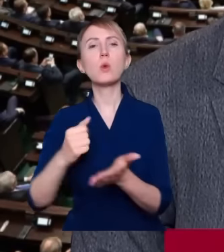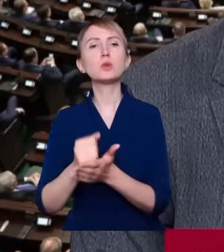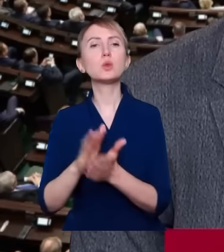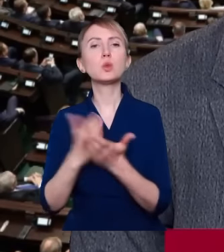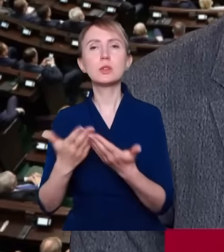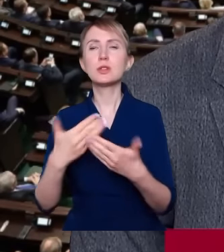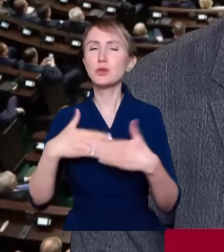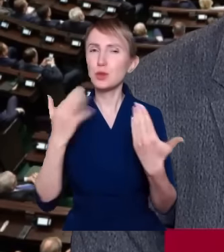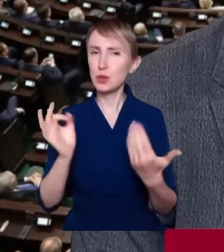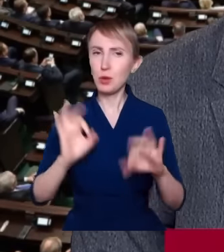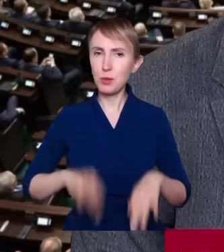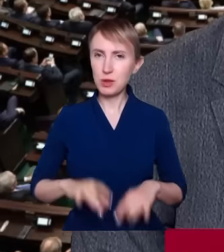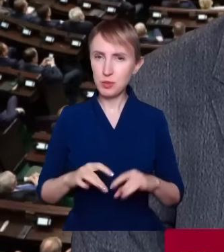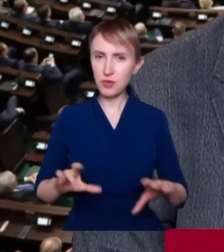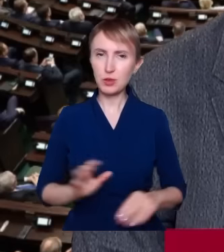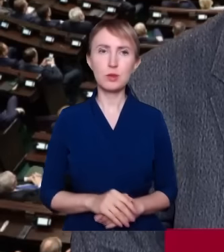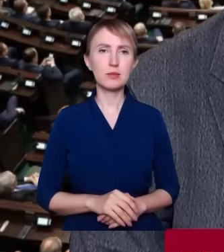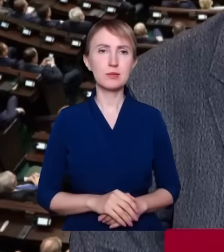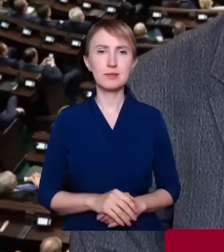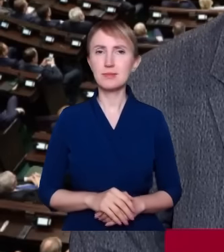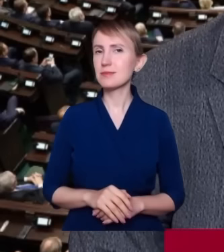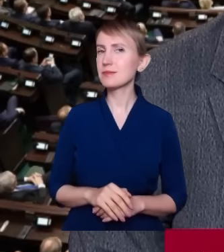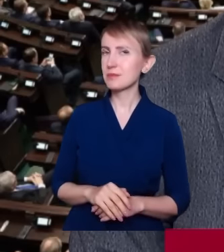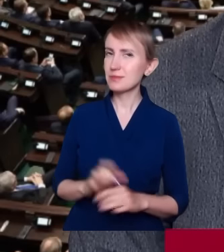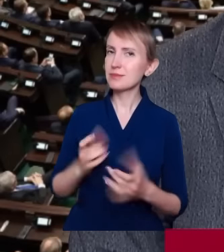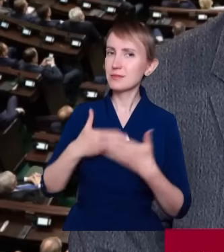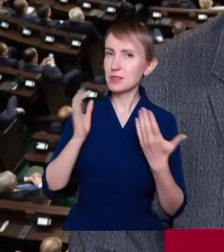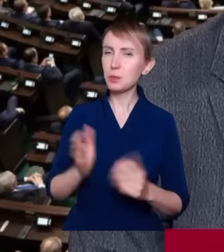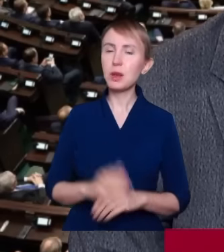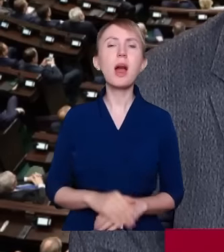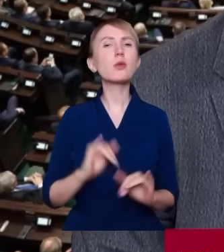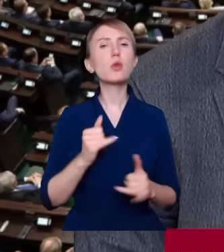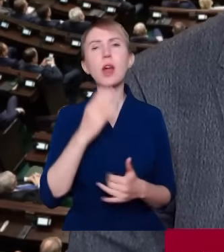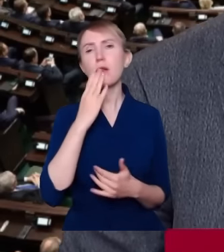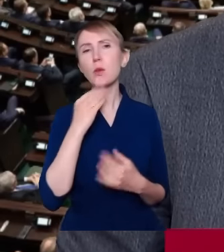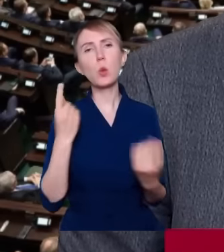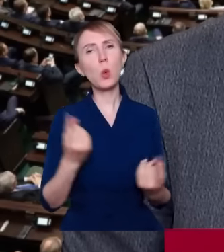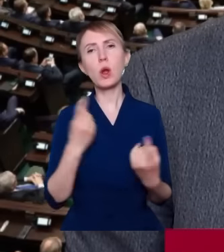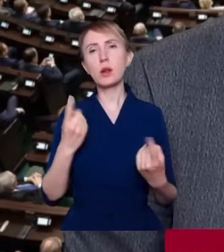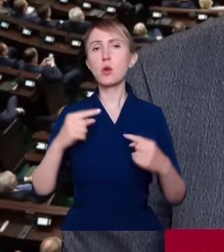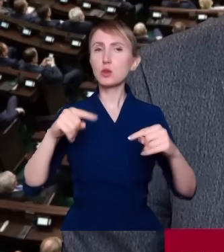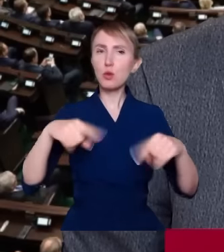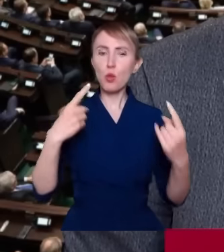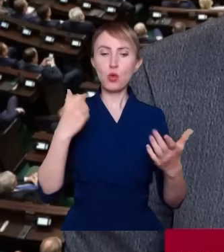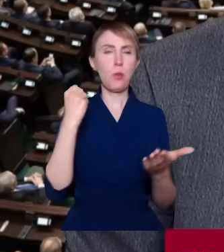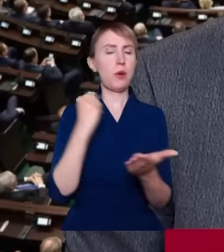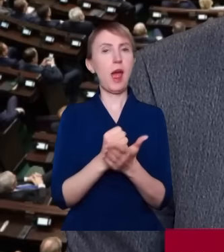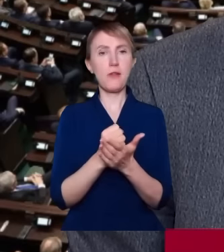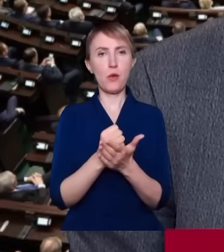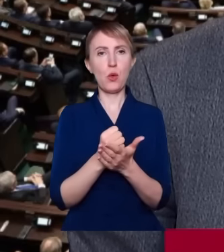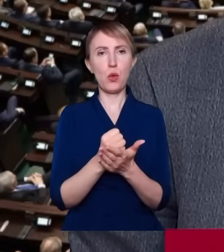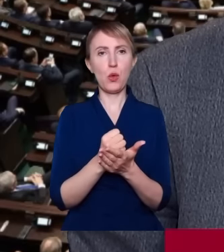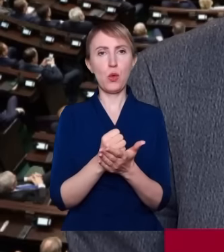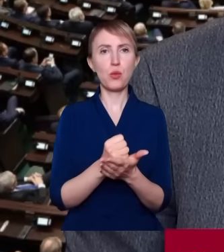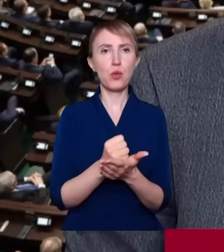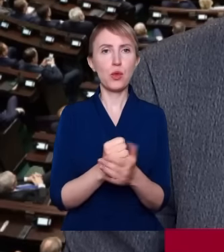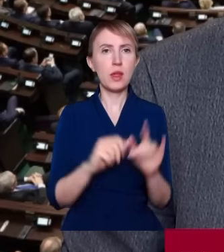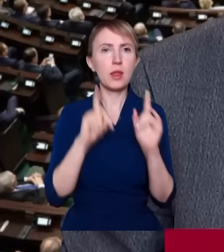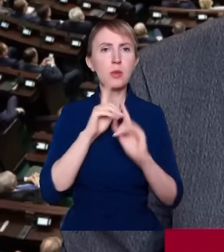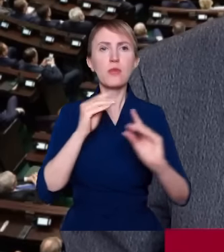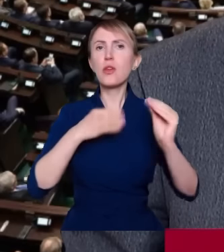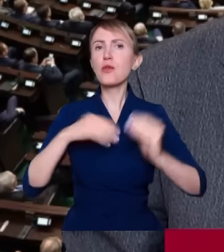pani profesor. Dzień dobry. To jak to jest? Mamy też spór prawny, bo pytanie, jaką właściwie większością